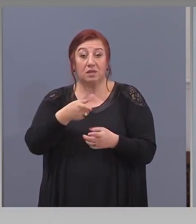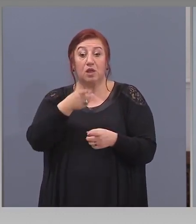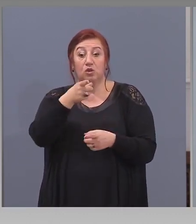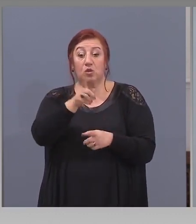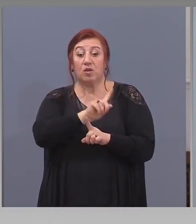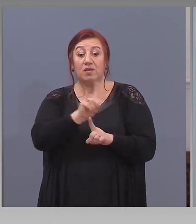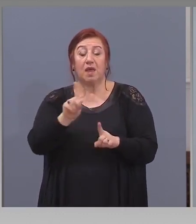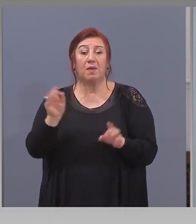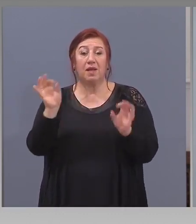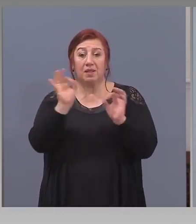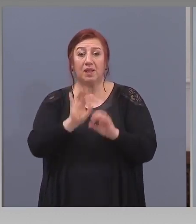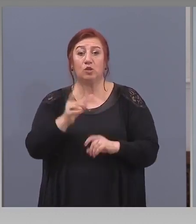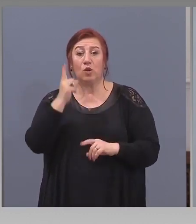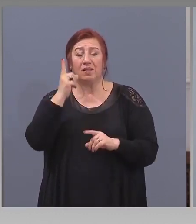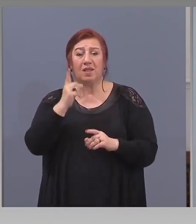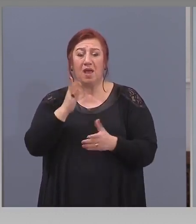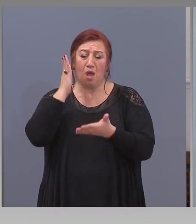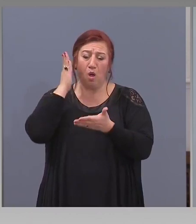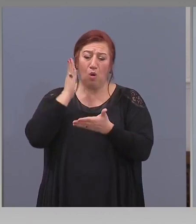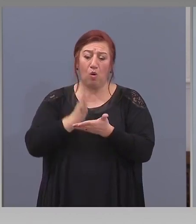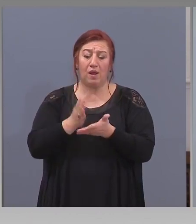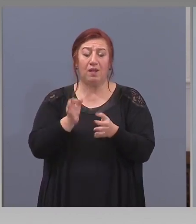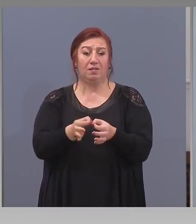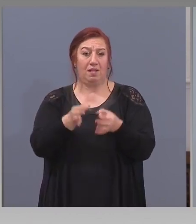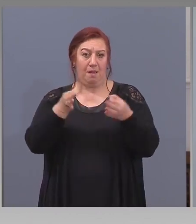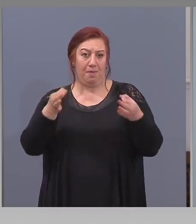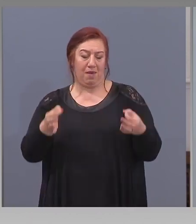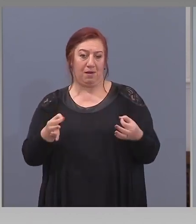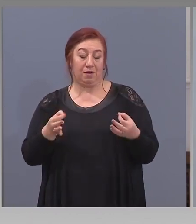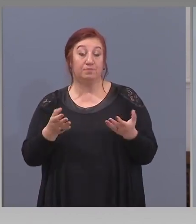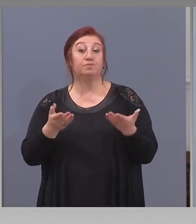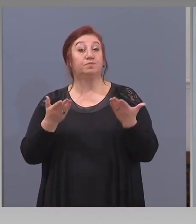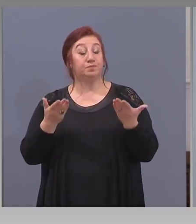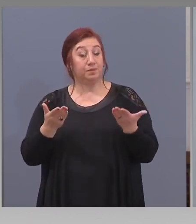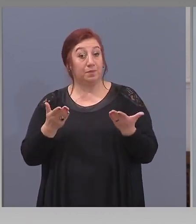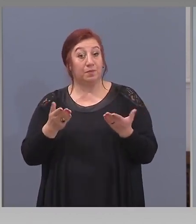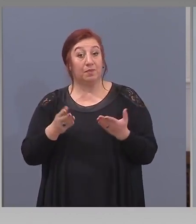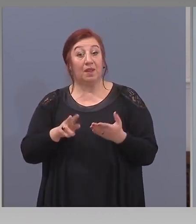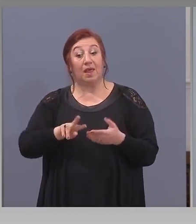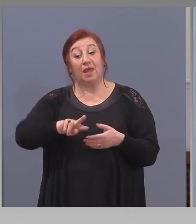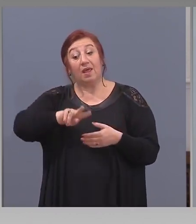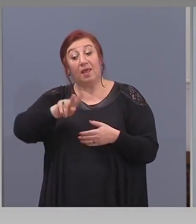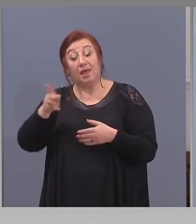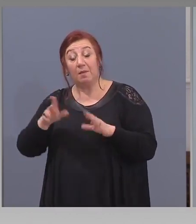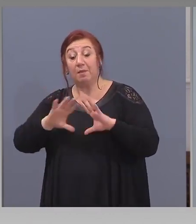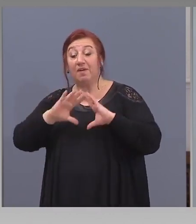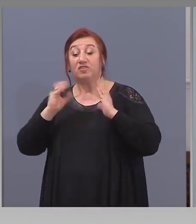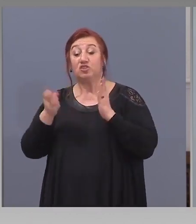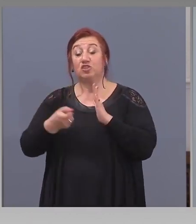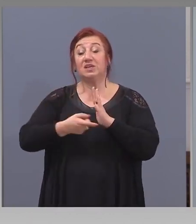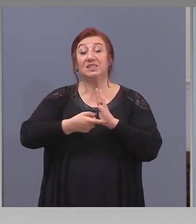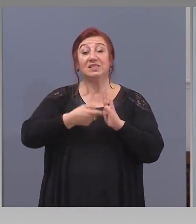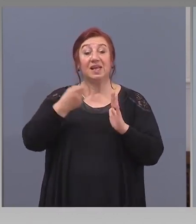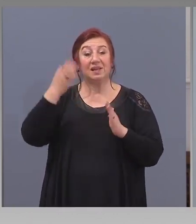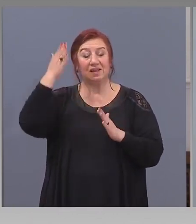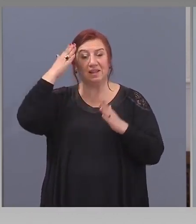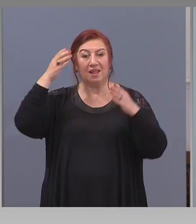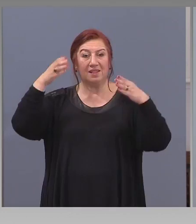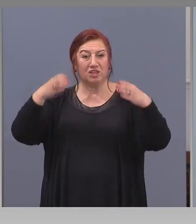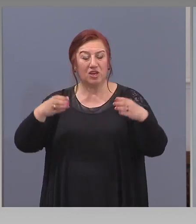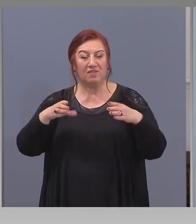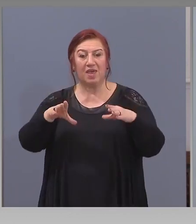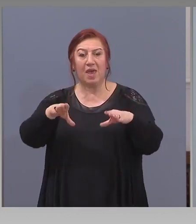мярка. Значи, хем всички засегнати страни приемат спасителни